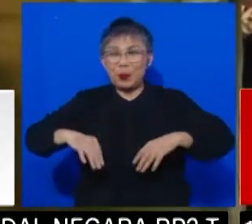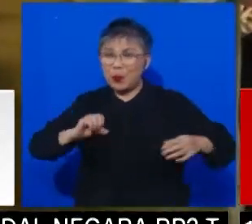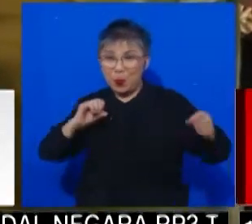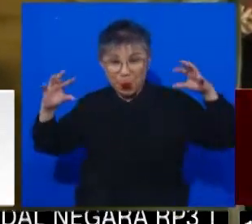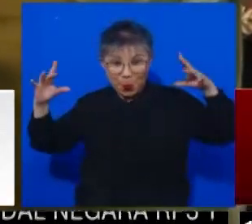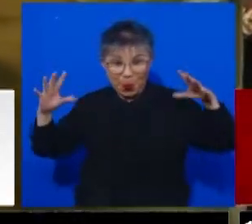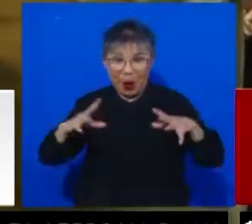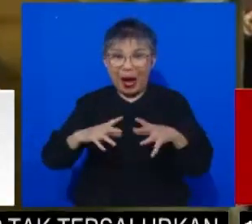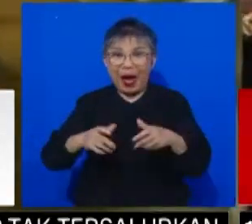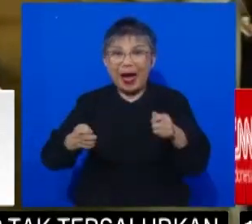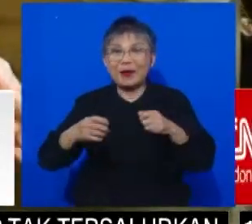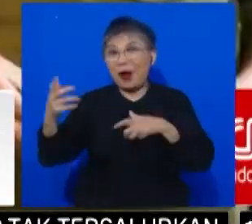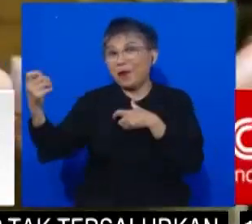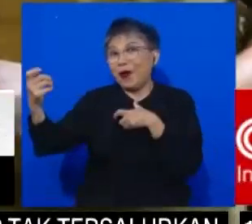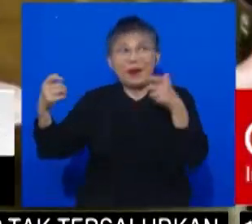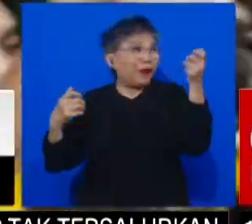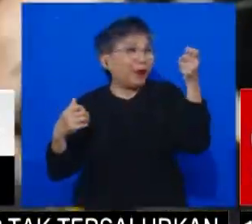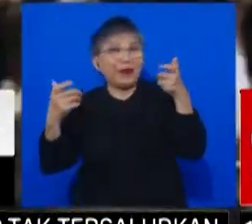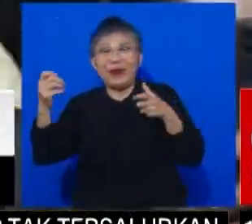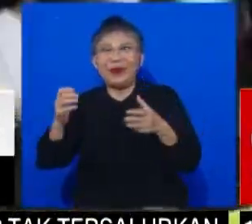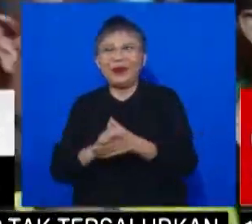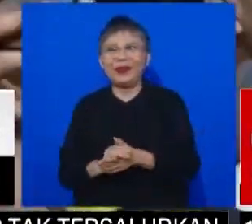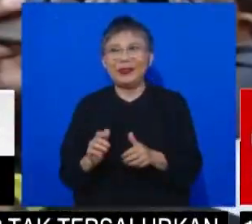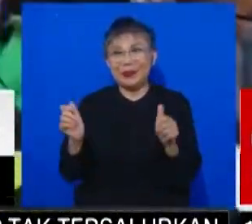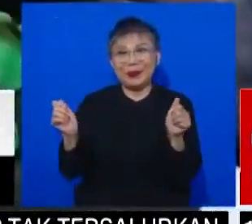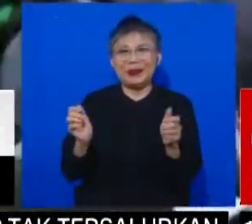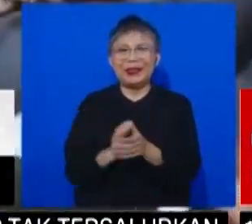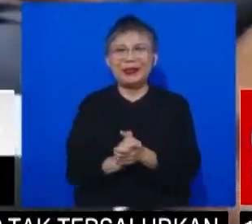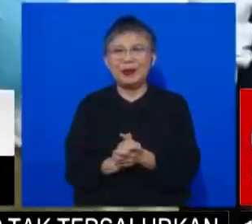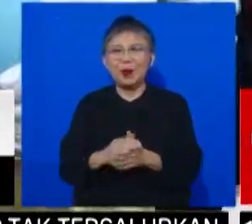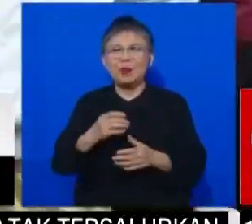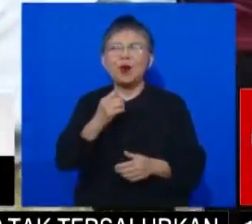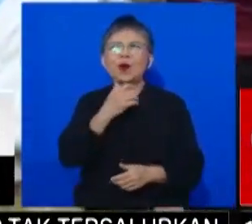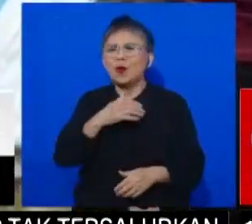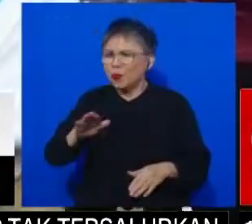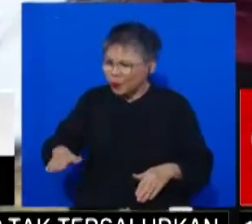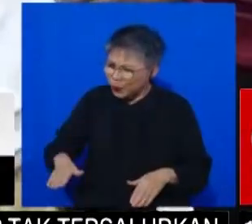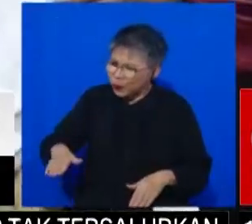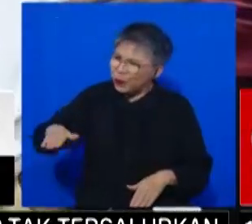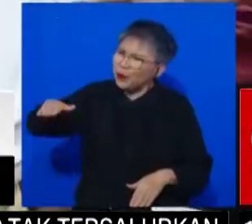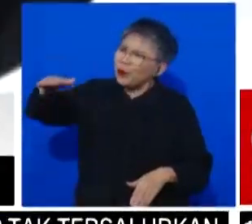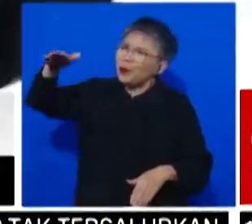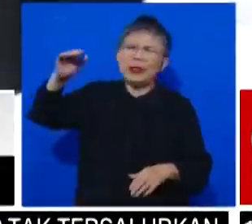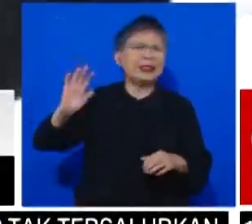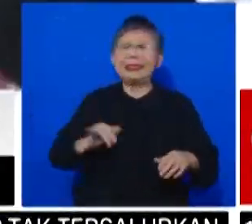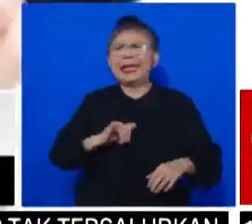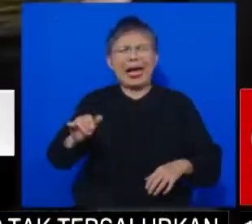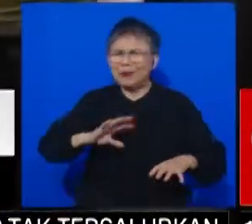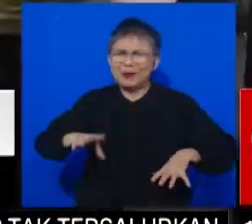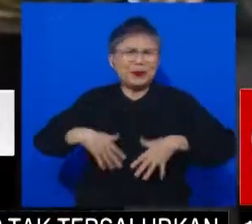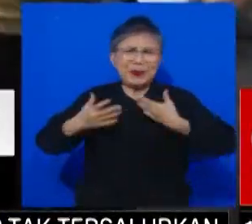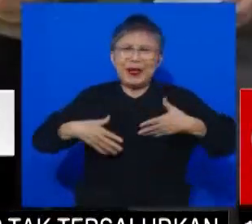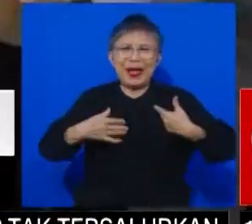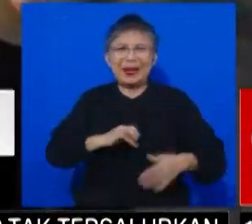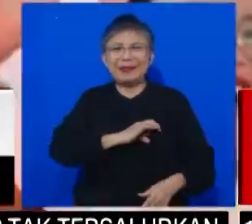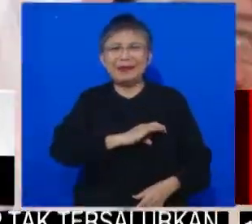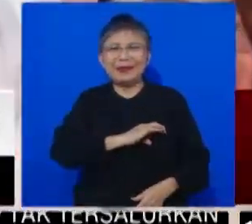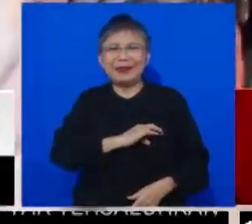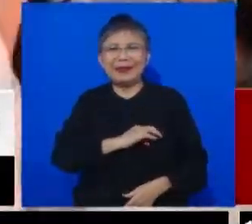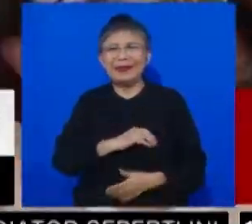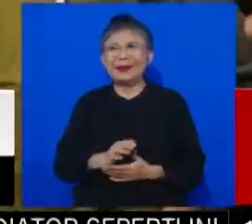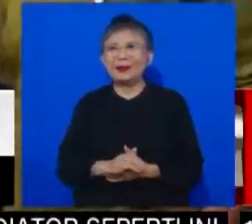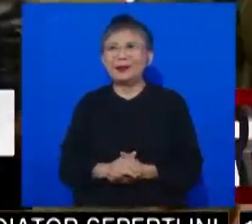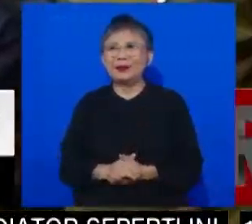dan berebut untuk bersuafoto. Tua, muda, hingga anak-anak terlihat sangat antusias dengan kedatangan Presiden tersebut.